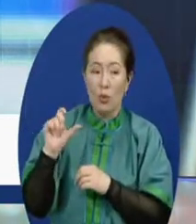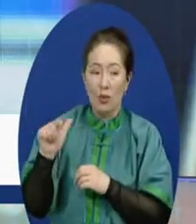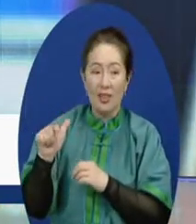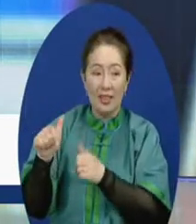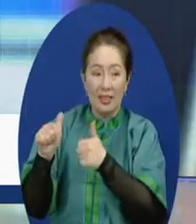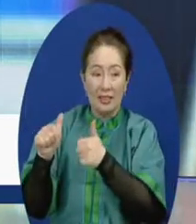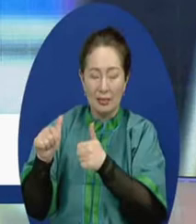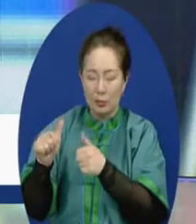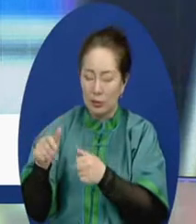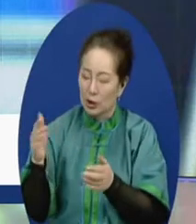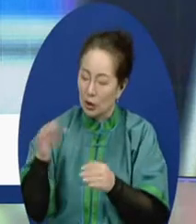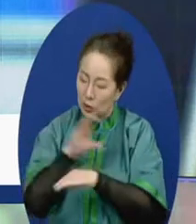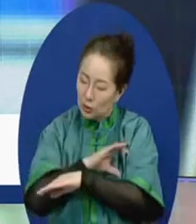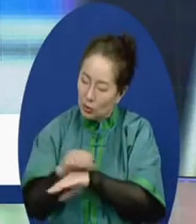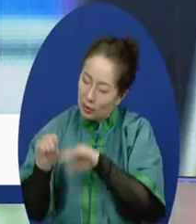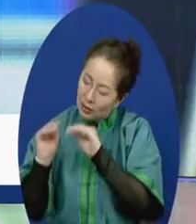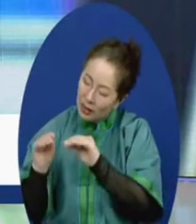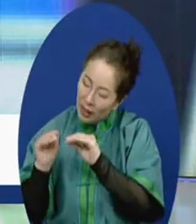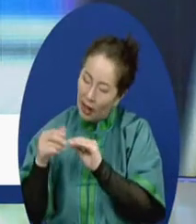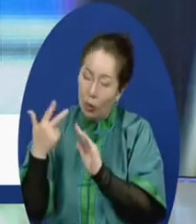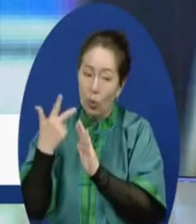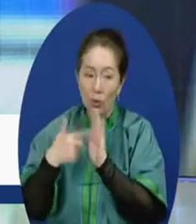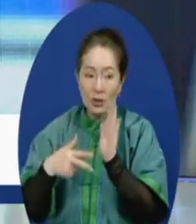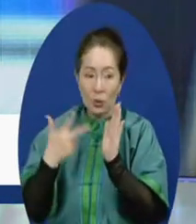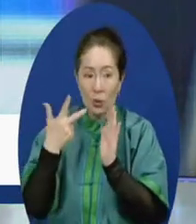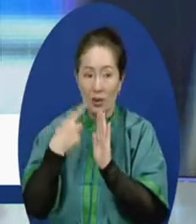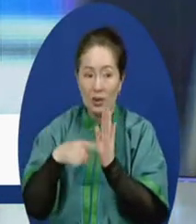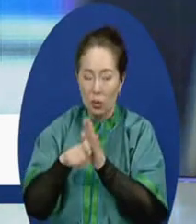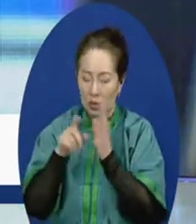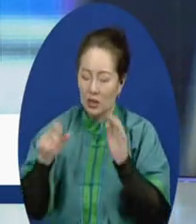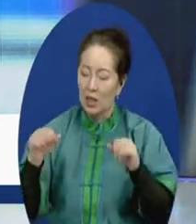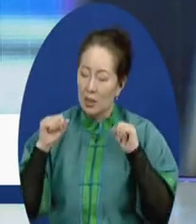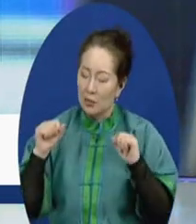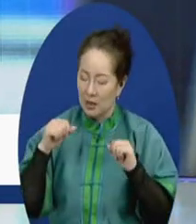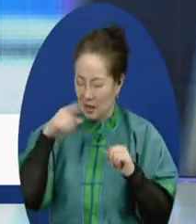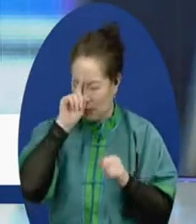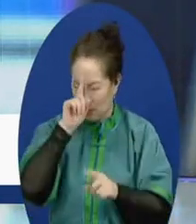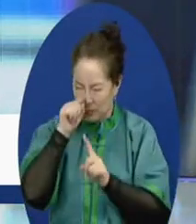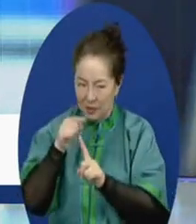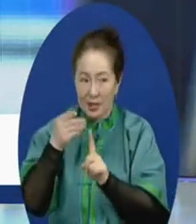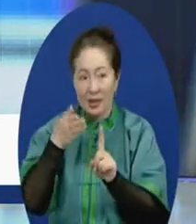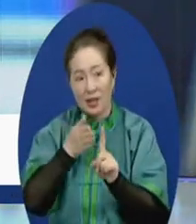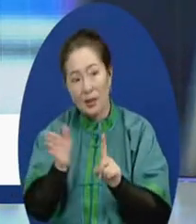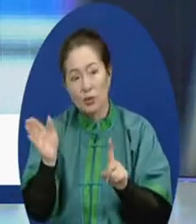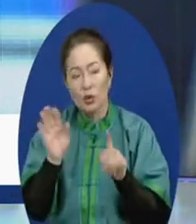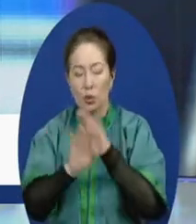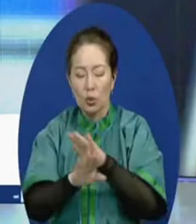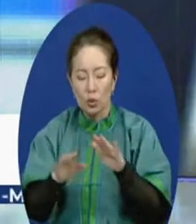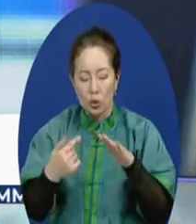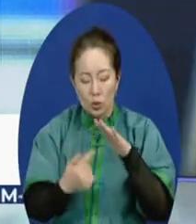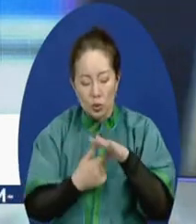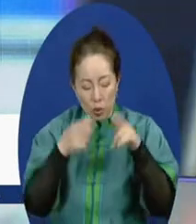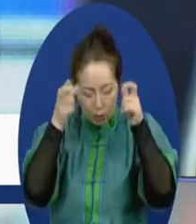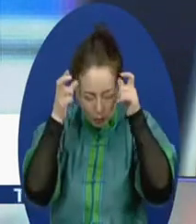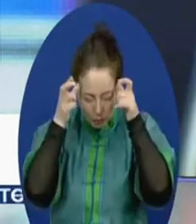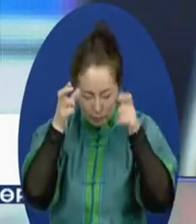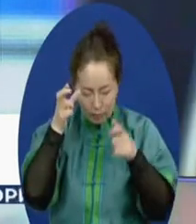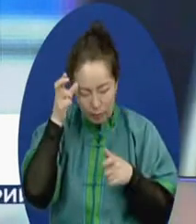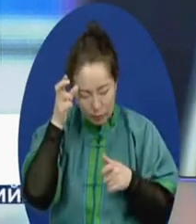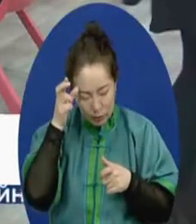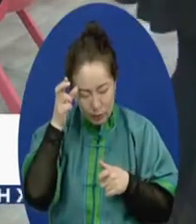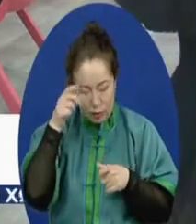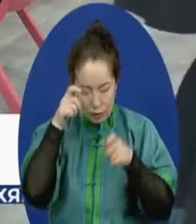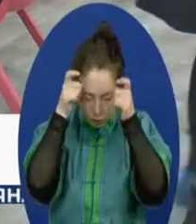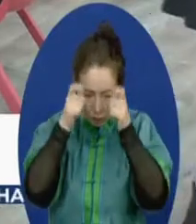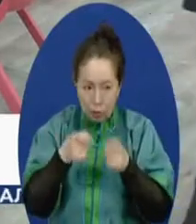хөвгд сургалтын хөтөлбөрийн сургалтын үйл ажиллагаанд нэвтрүүлээд 3 сарвалж байна. Энэ хүрээнд биеийн тамир эрүүл мэндийн чиглэлээр дамжуулан хөвгдөд суур боловсрол хүмүүжлийг